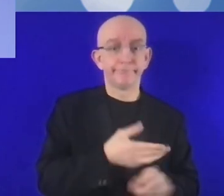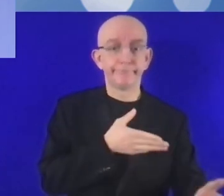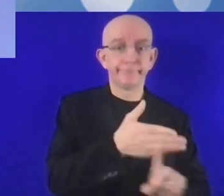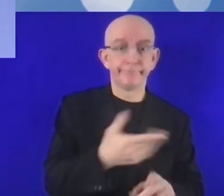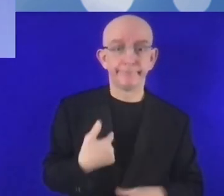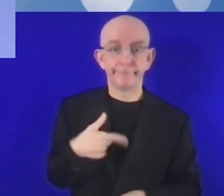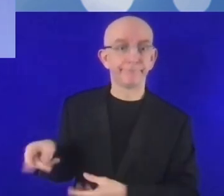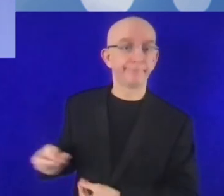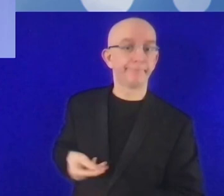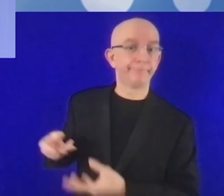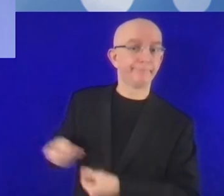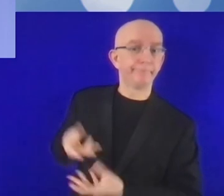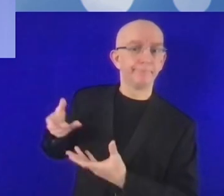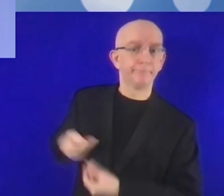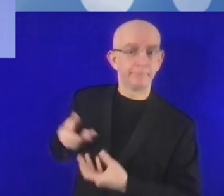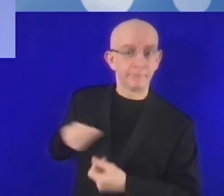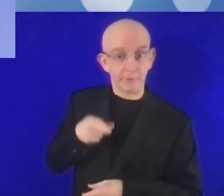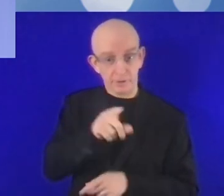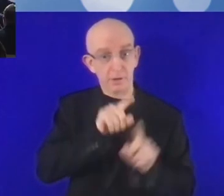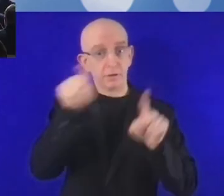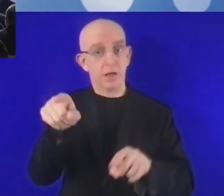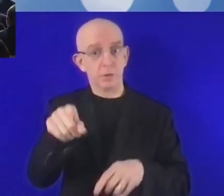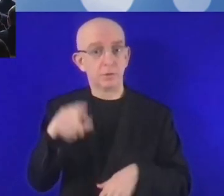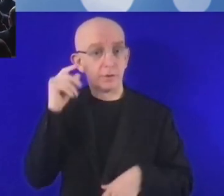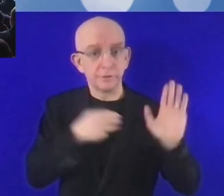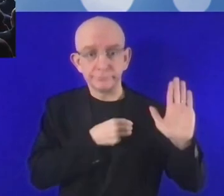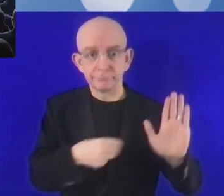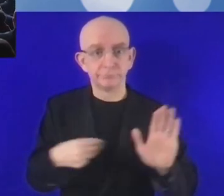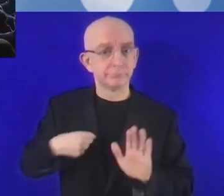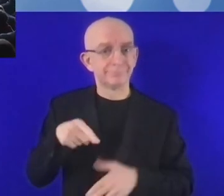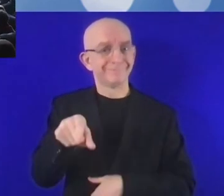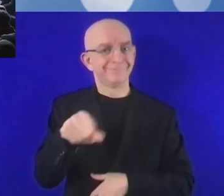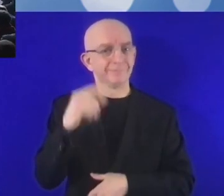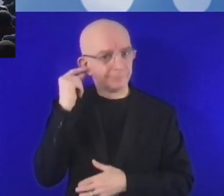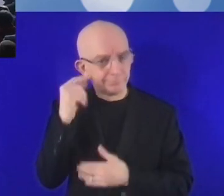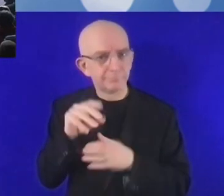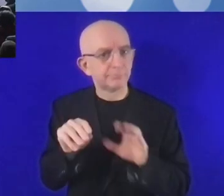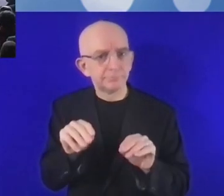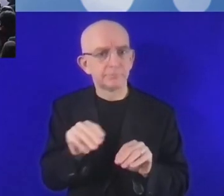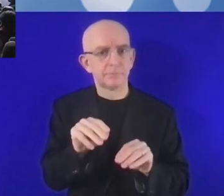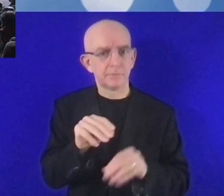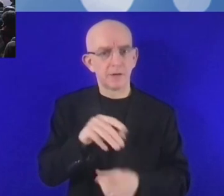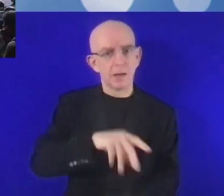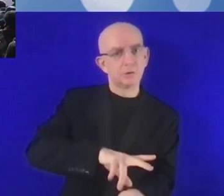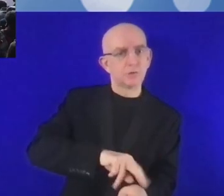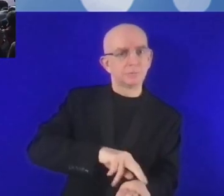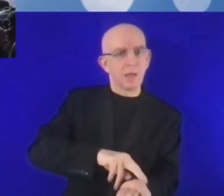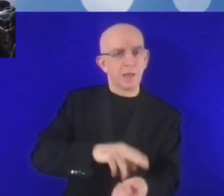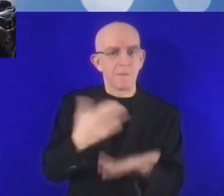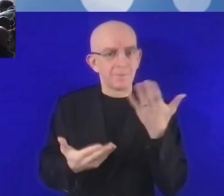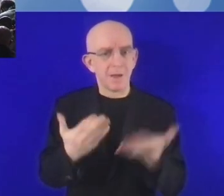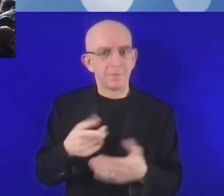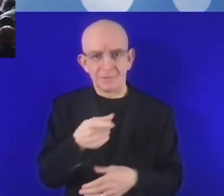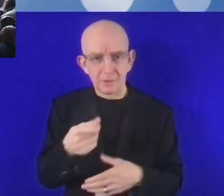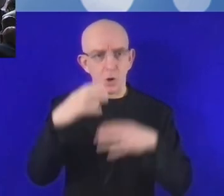или поддерживает нас по вопросам лечения. Даже не придется консультироваться с врачом. Так вот это преимущество, которое